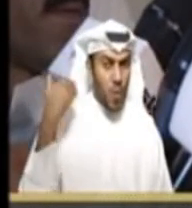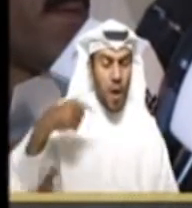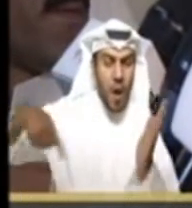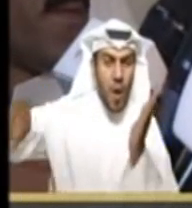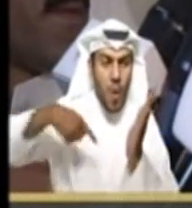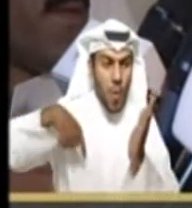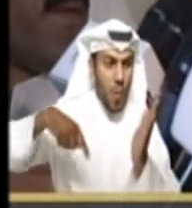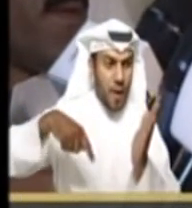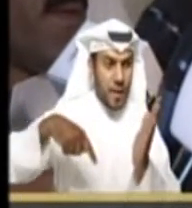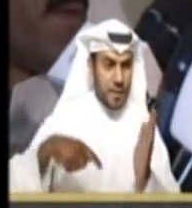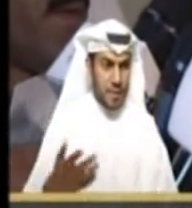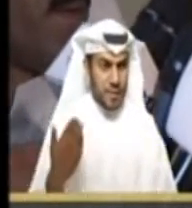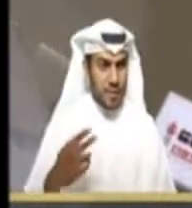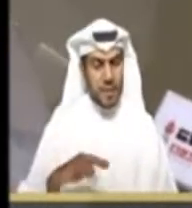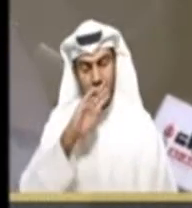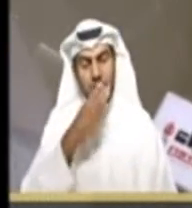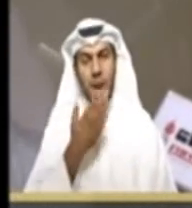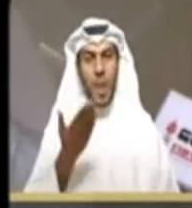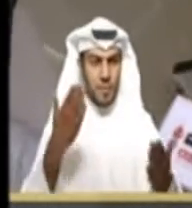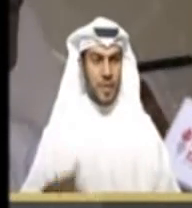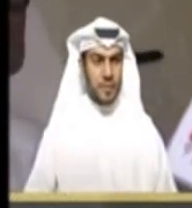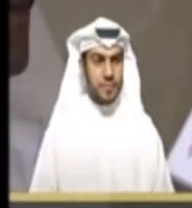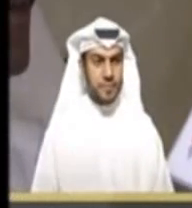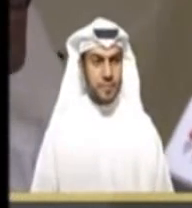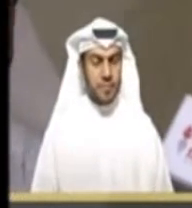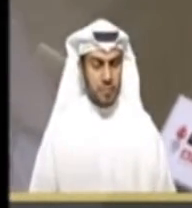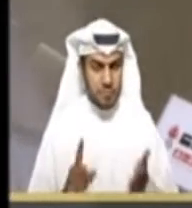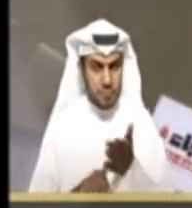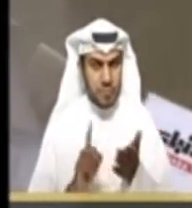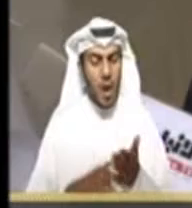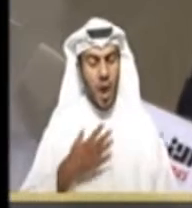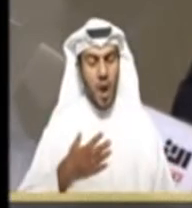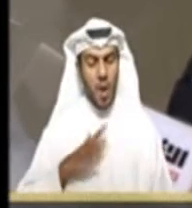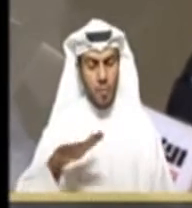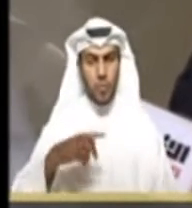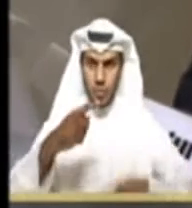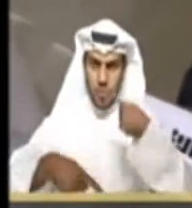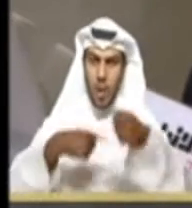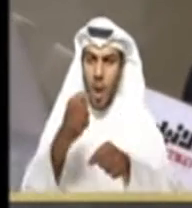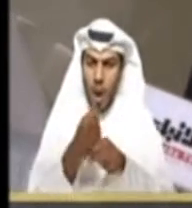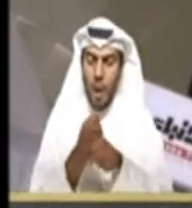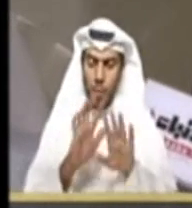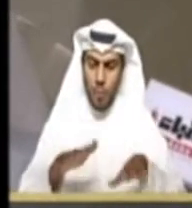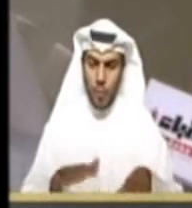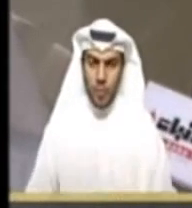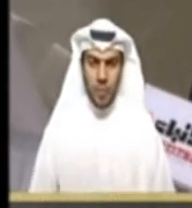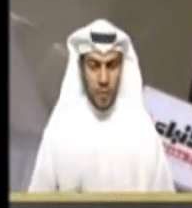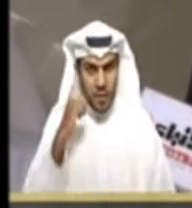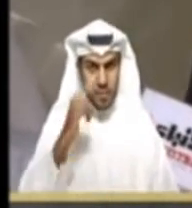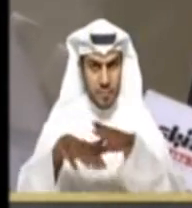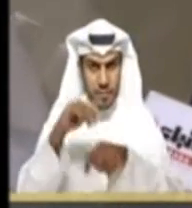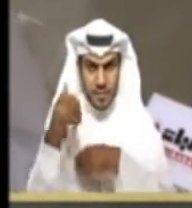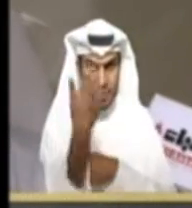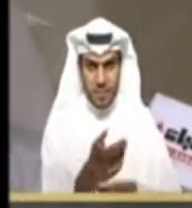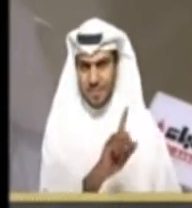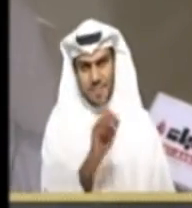بدء الجلسة. يعني الحمد لله، بكل تأكيد سأستمر في عملي ولن أستقيل